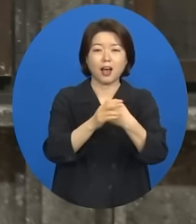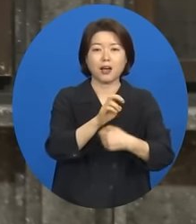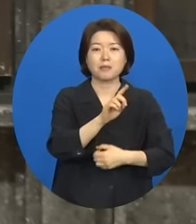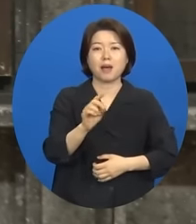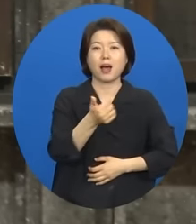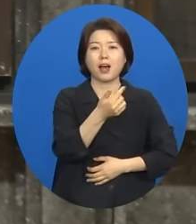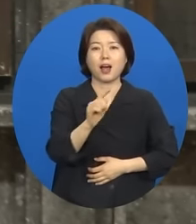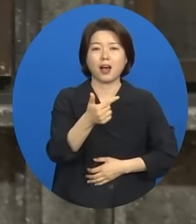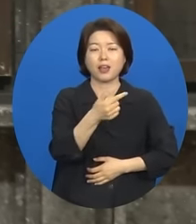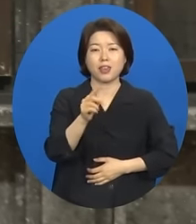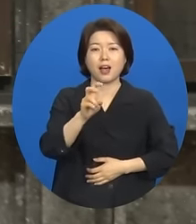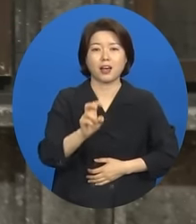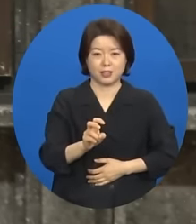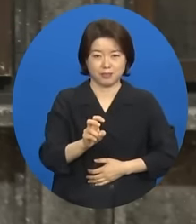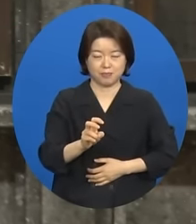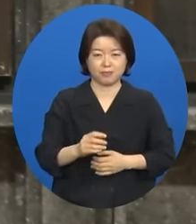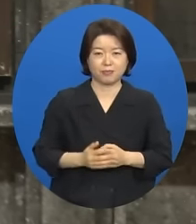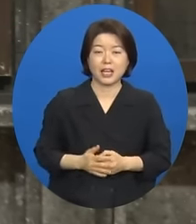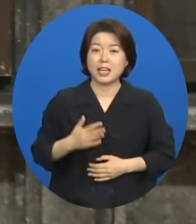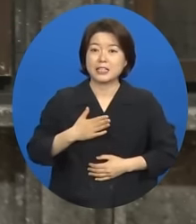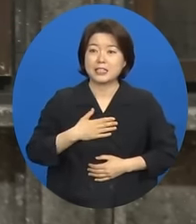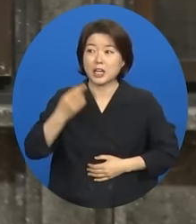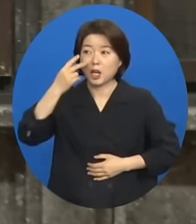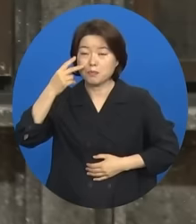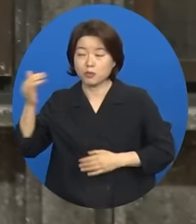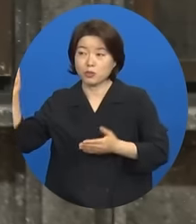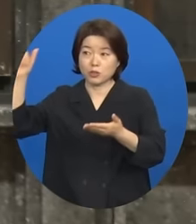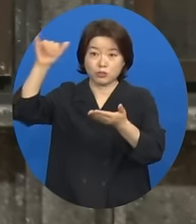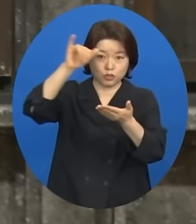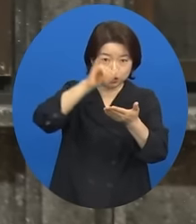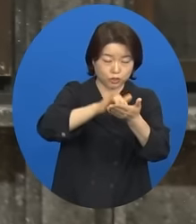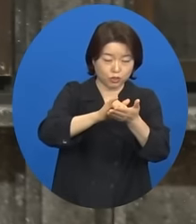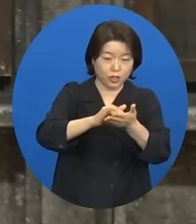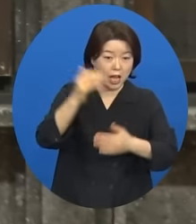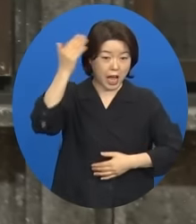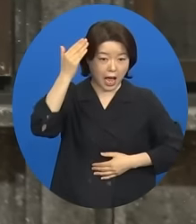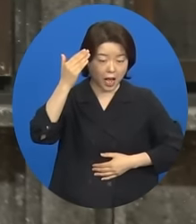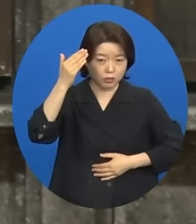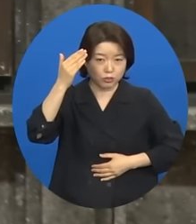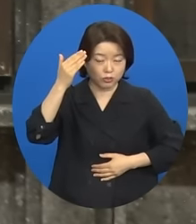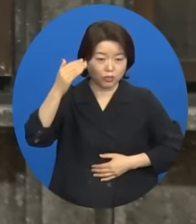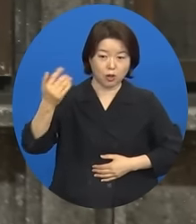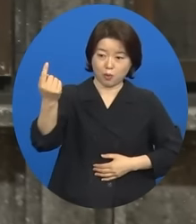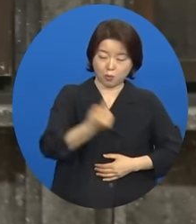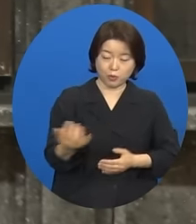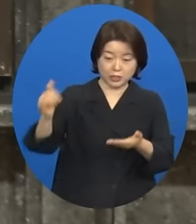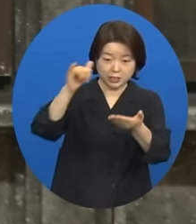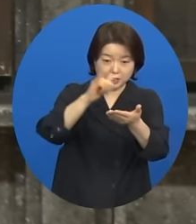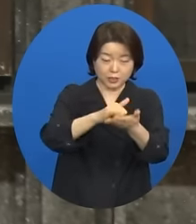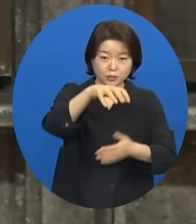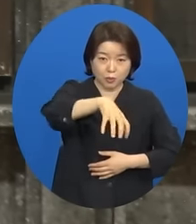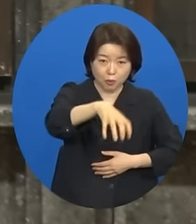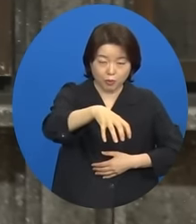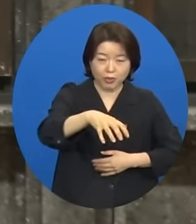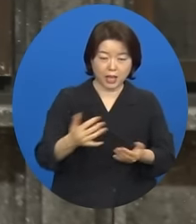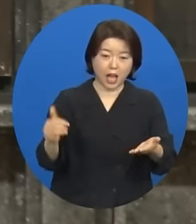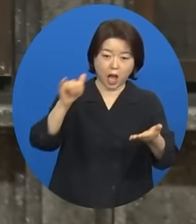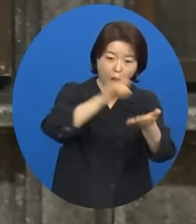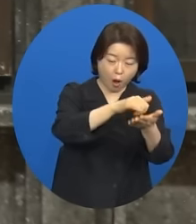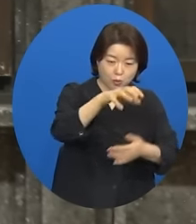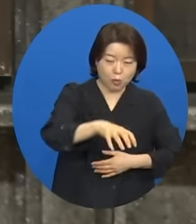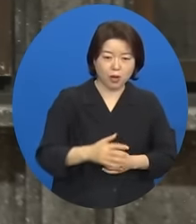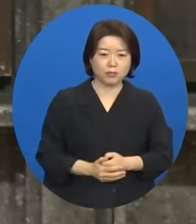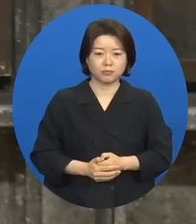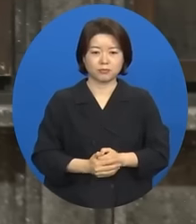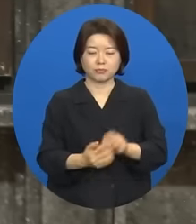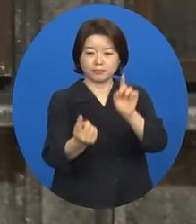제가 미국에서 이제 출국을 하고 한국으로 들어오는 그 경계선, 그 공항이죠. 거기에서 내리자마자 누구를